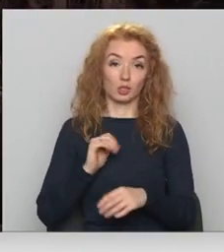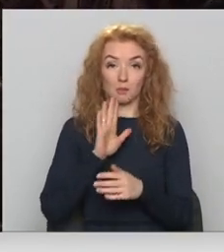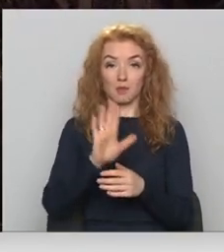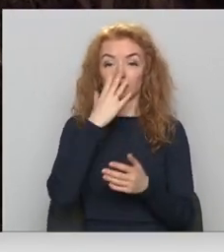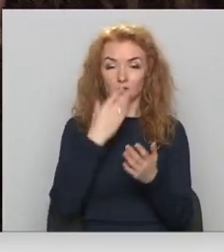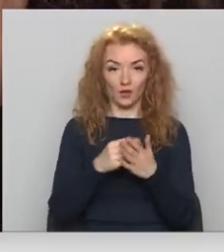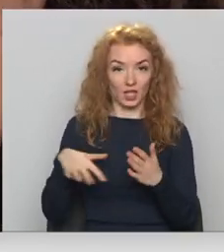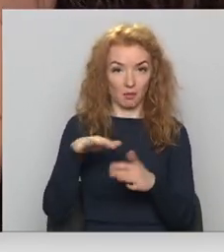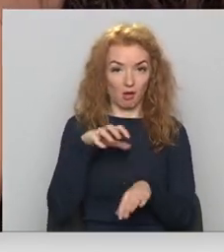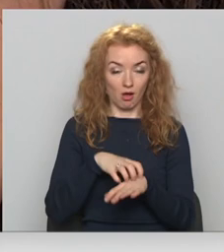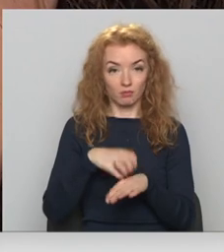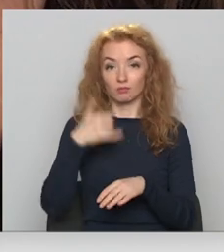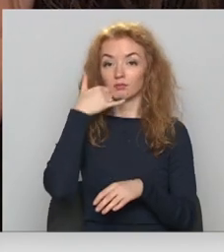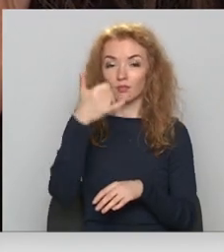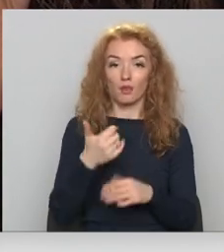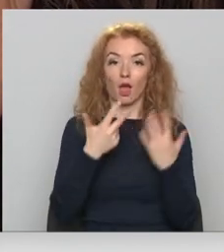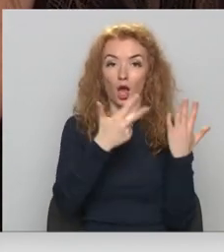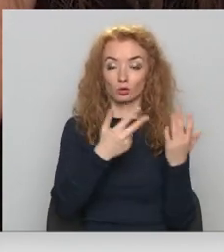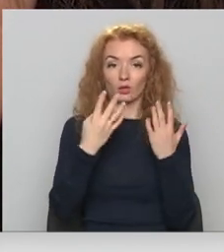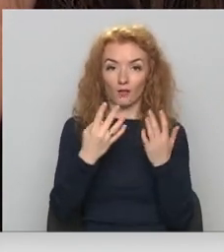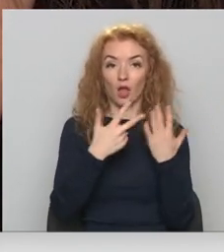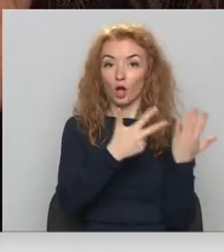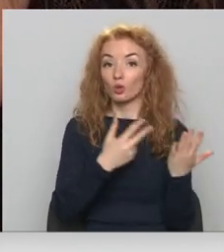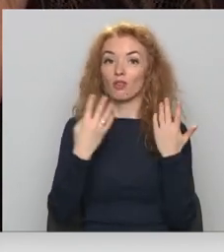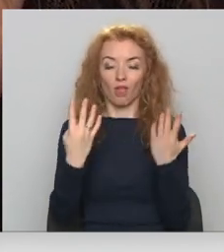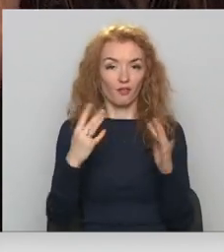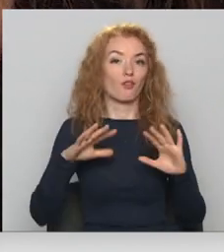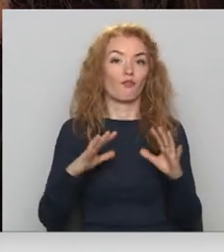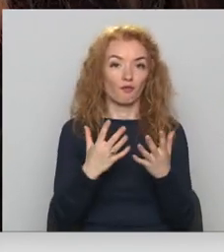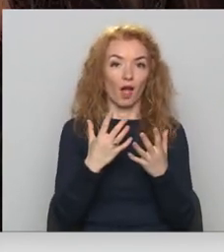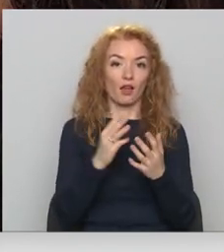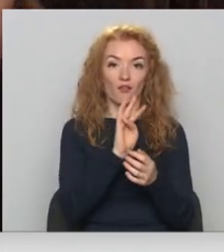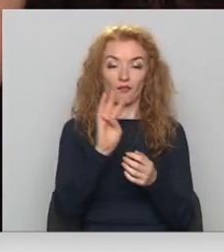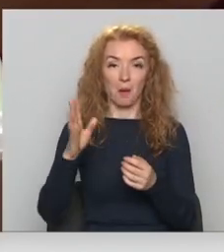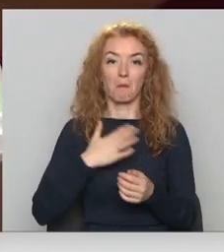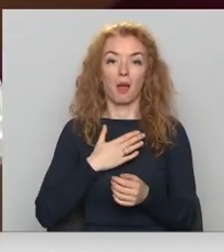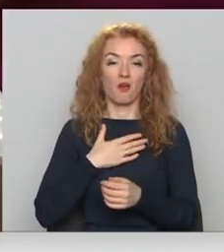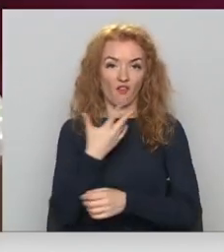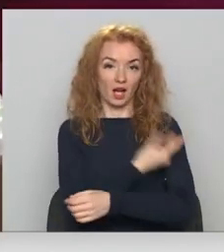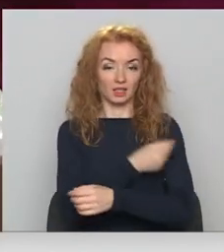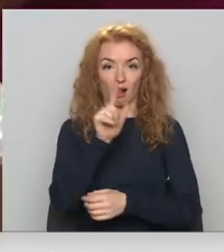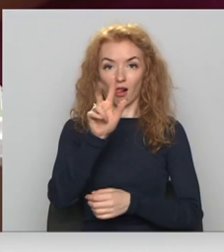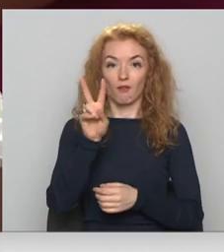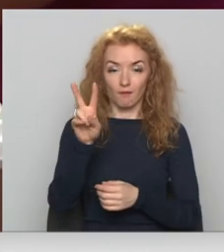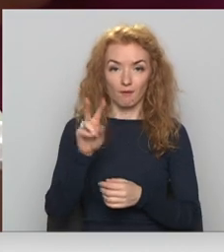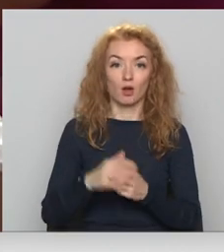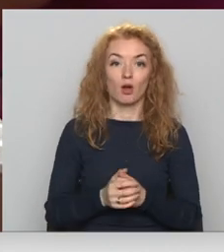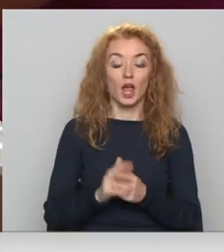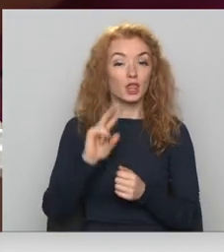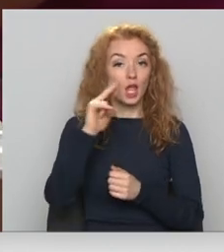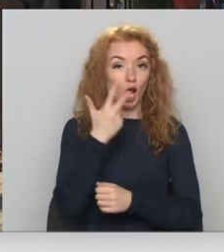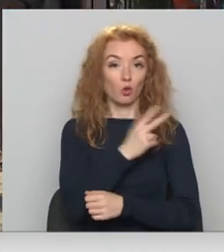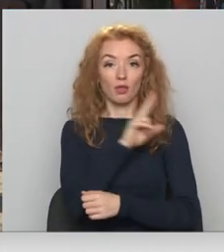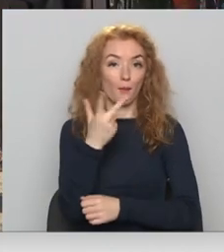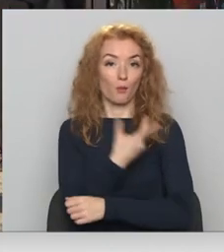ģimenes ārsta, zvanot pa tālruni 8989 vai portālā Mana vakcīna. Trešo devu nepotēs cilvēkiem,